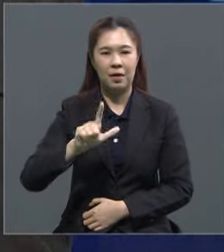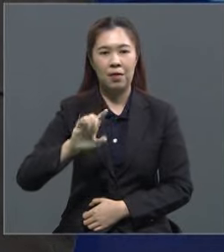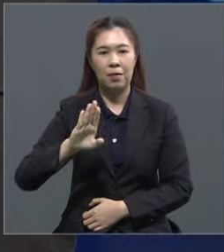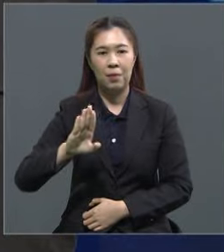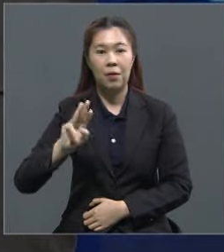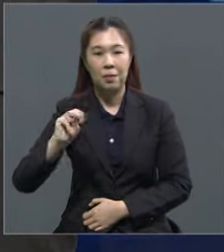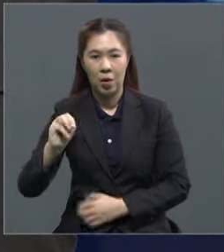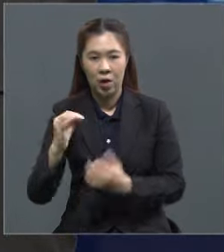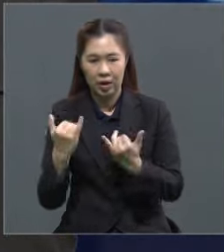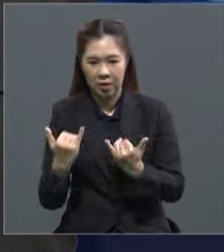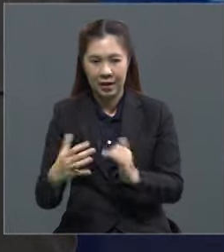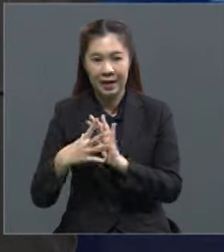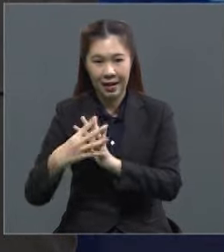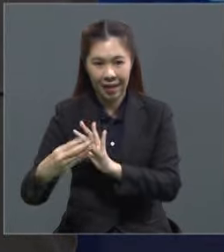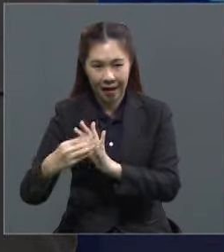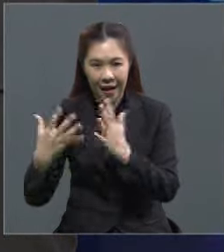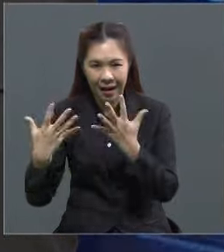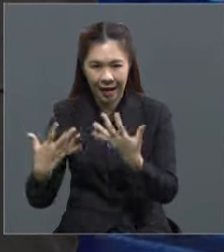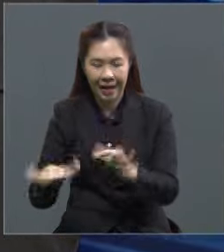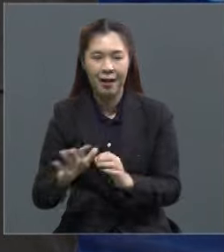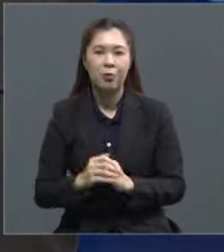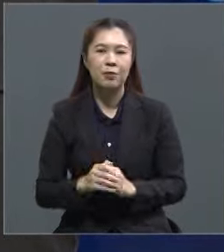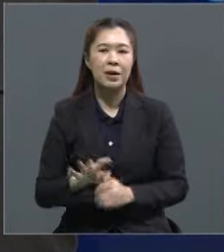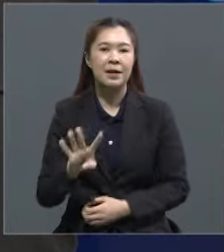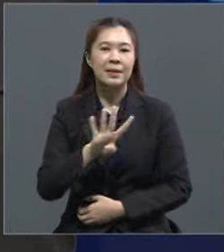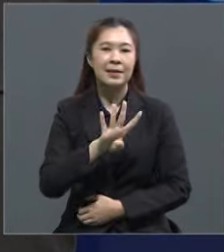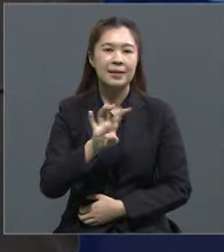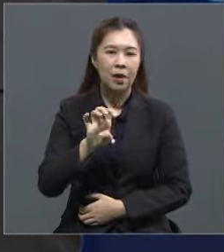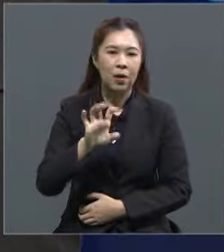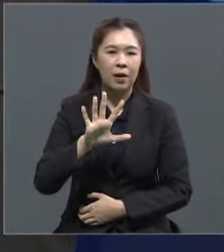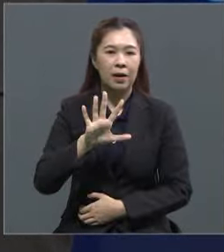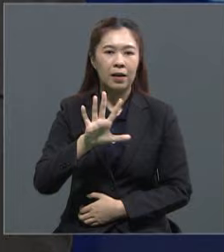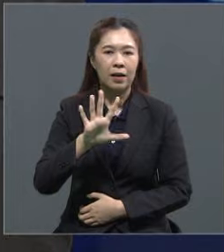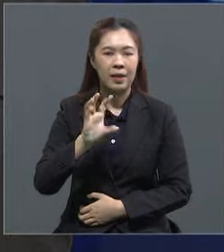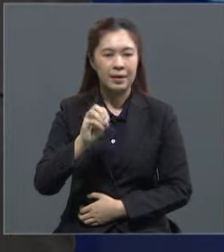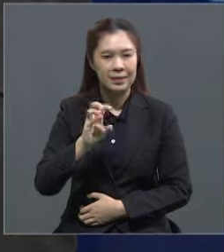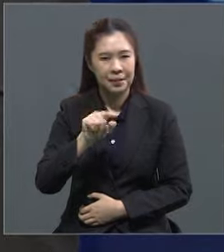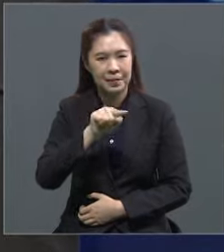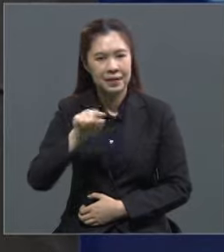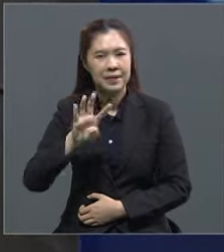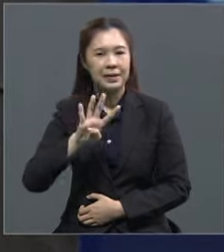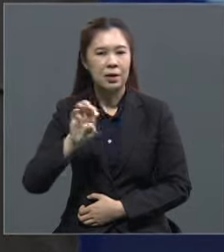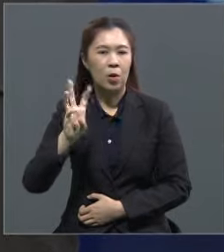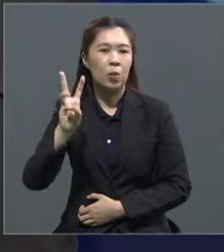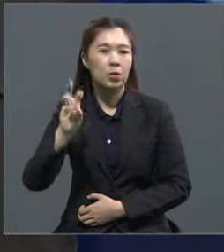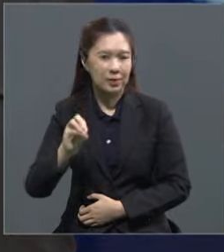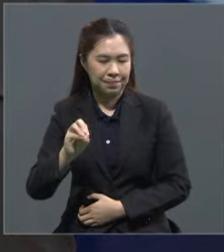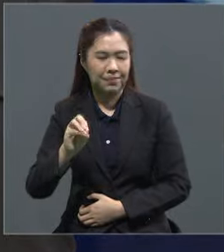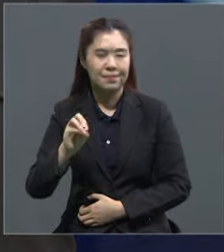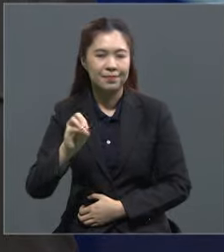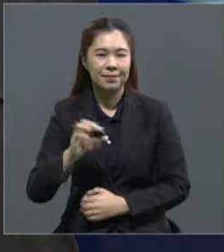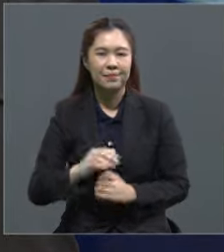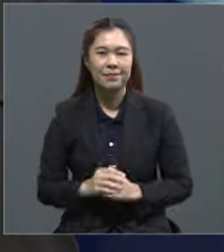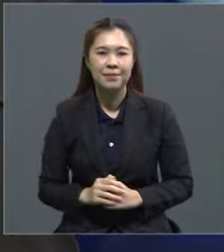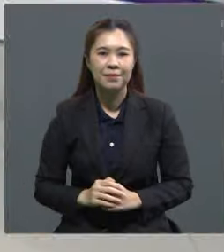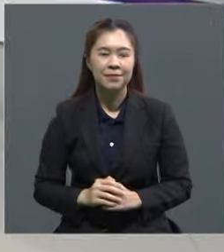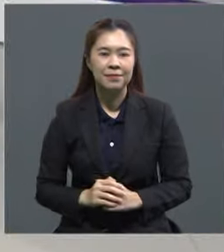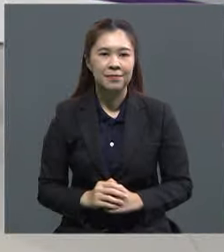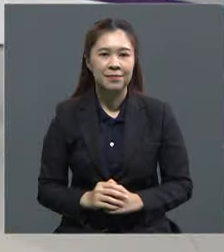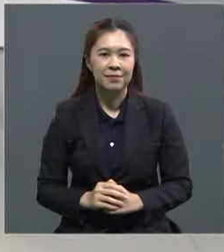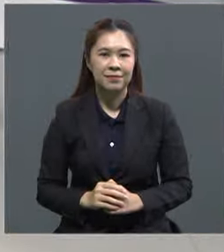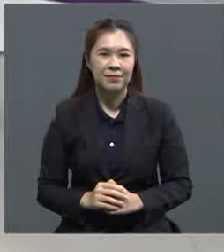ณขณะนี้เนี่ยระบายไปอยู่ที่ประมาณอ่า450 - 460ลูกบาทเมตรต่อวินาทีเท่านั้นเองนะ